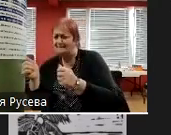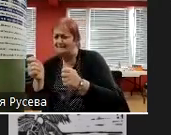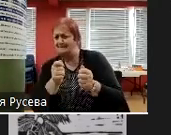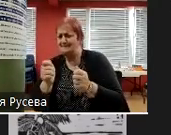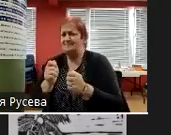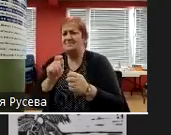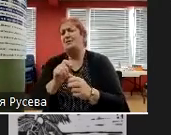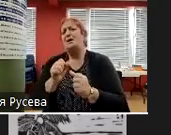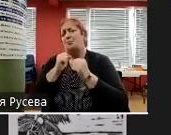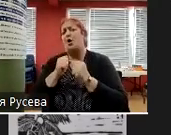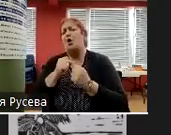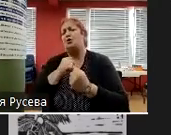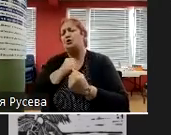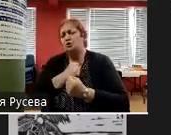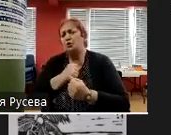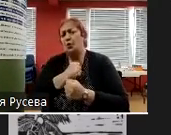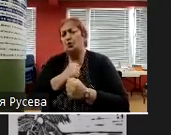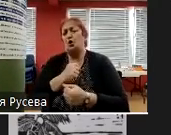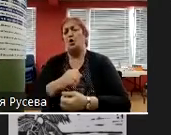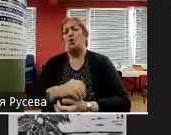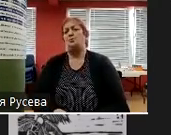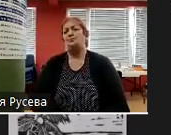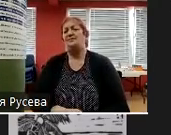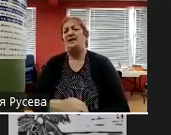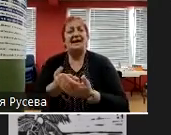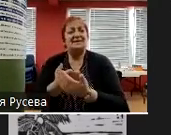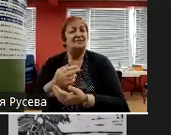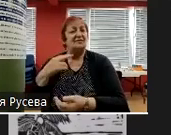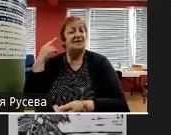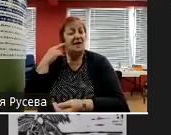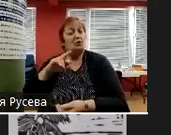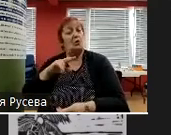разни извивки на буквите и други.